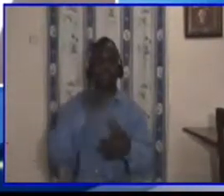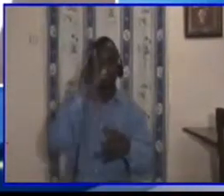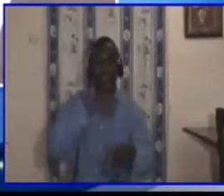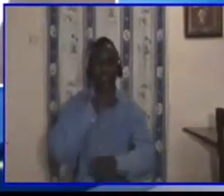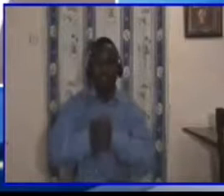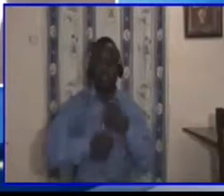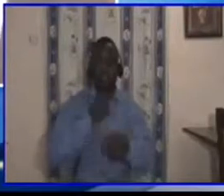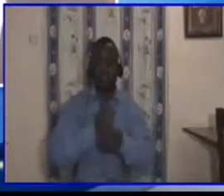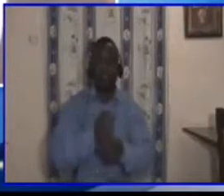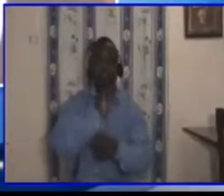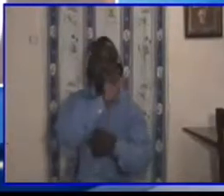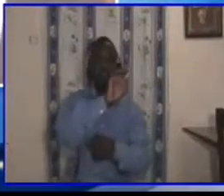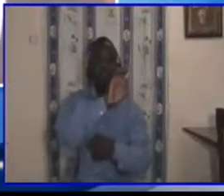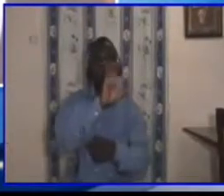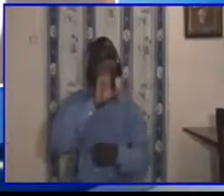441